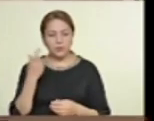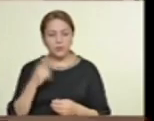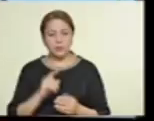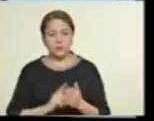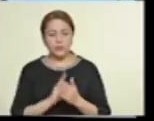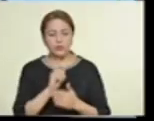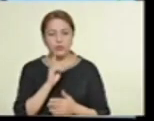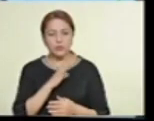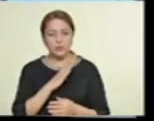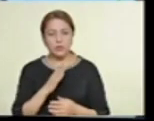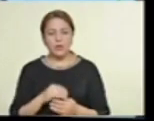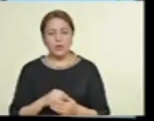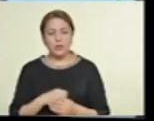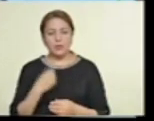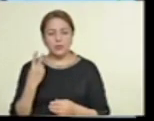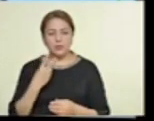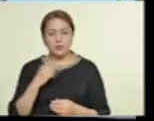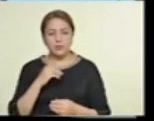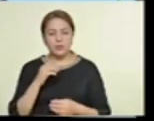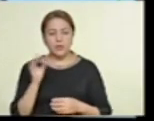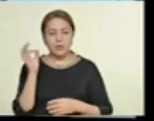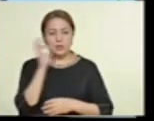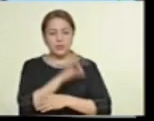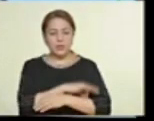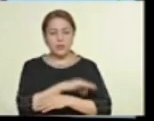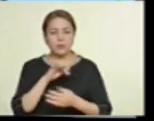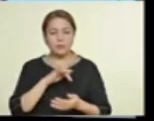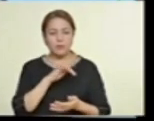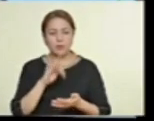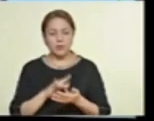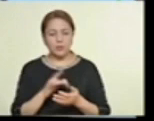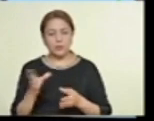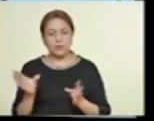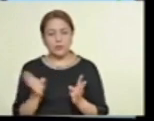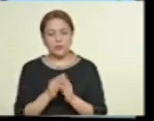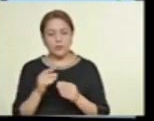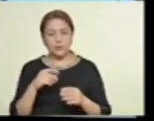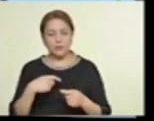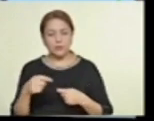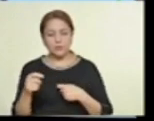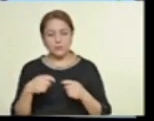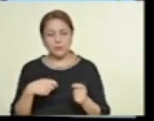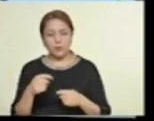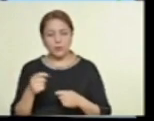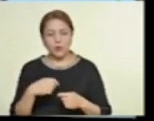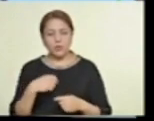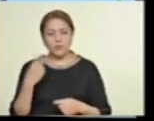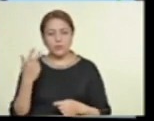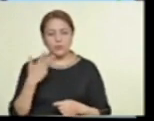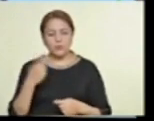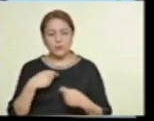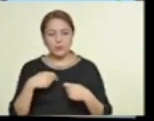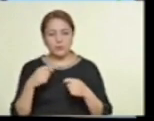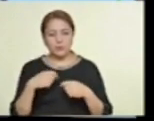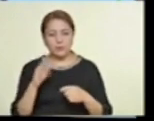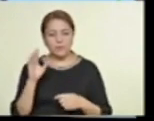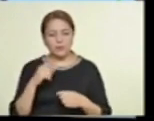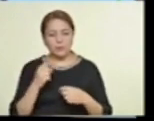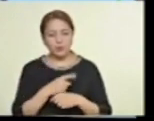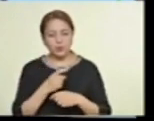bo'lishi, 2. Sharq mamlakatlari bilan savdo, 3. Savdogarlar va